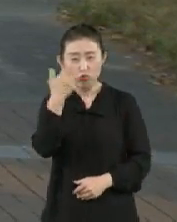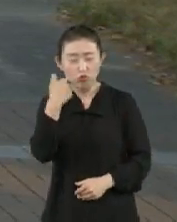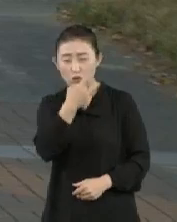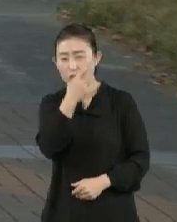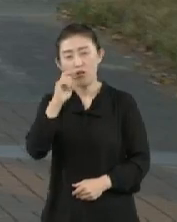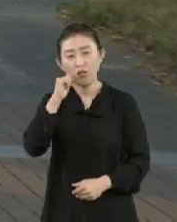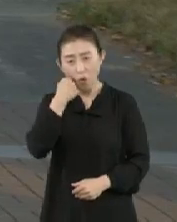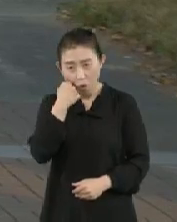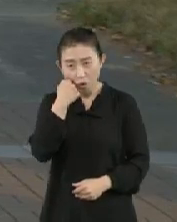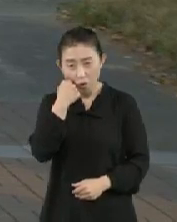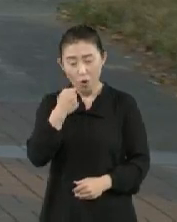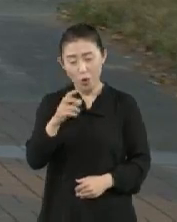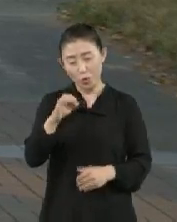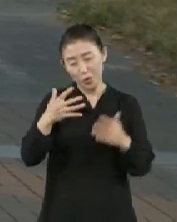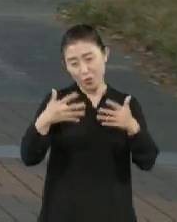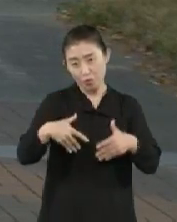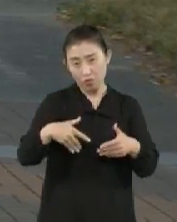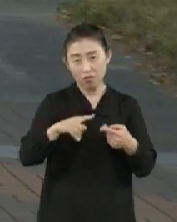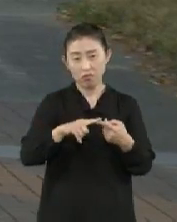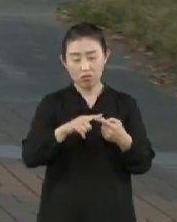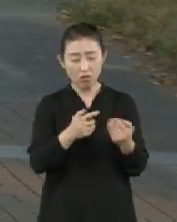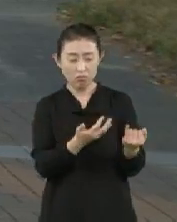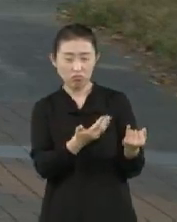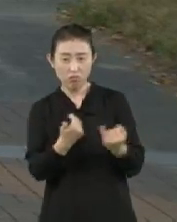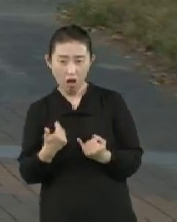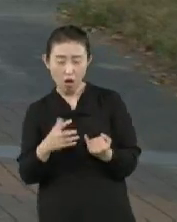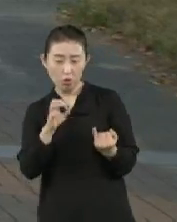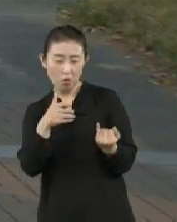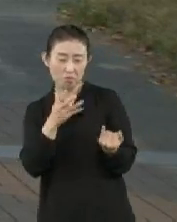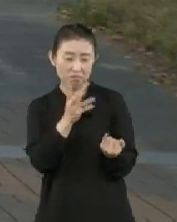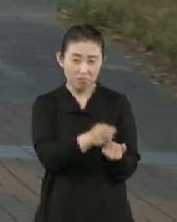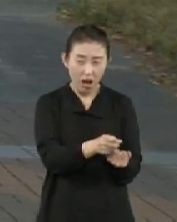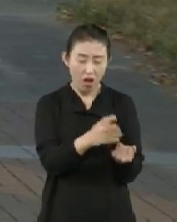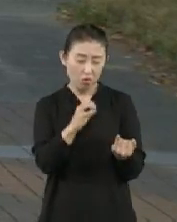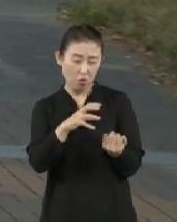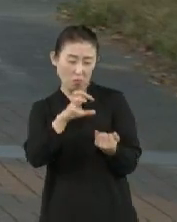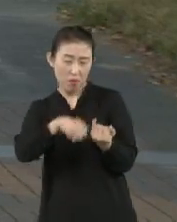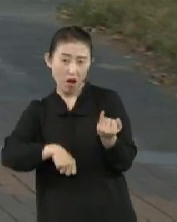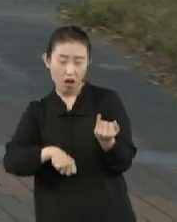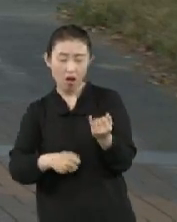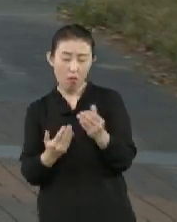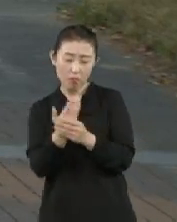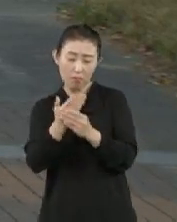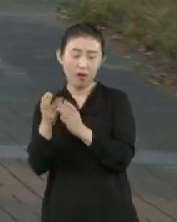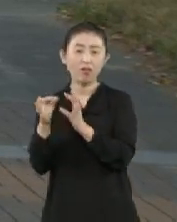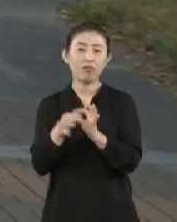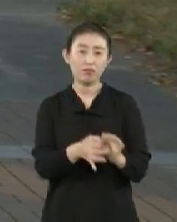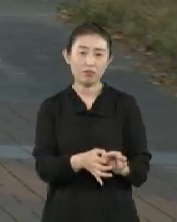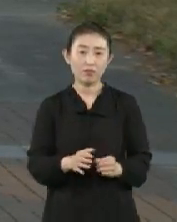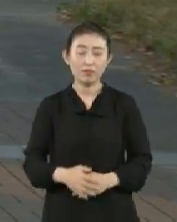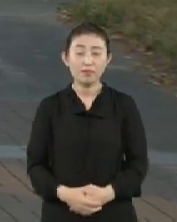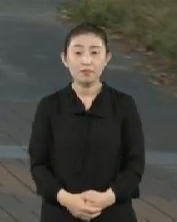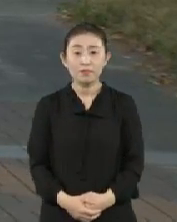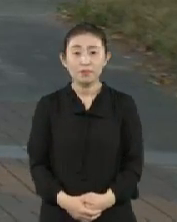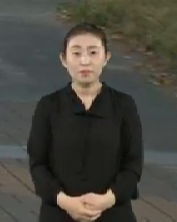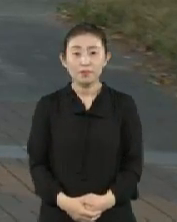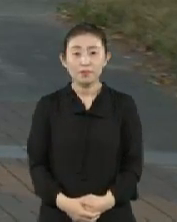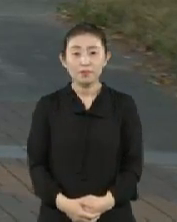조건 만남을 빙자하고 상대의 성을 착취하거나 돈을 뺏는 강력 범죄가 계속되고 있습니다. TJB 김철진입니다.